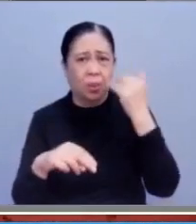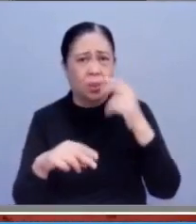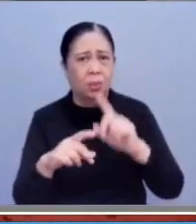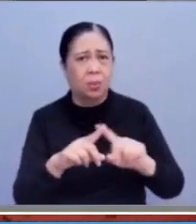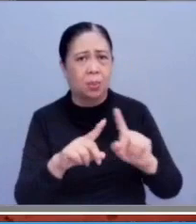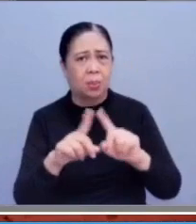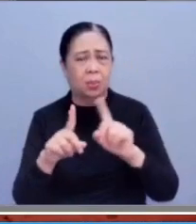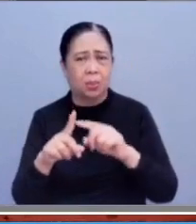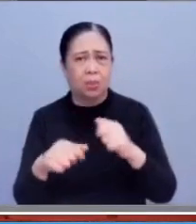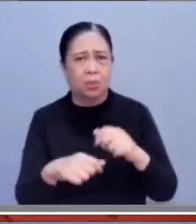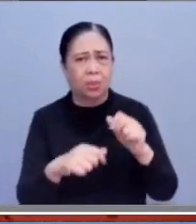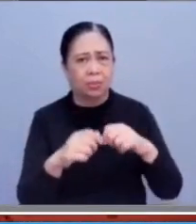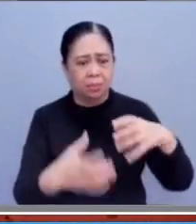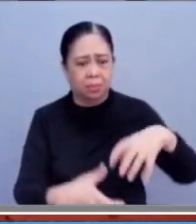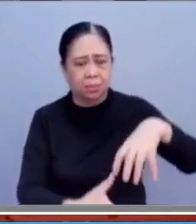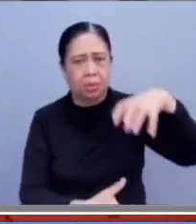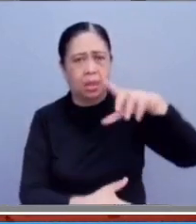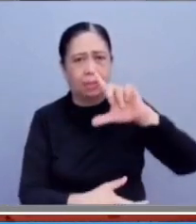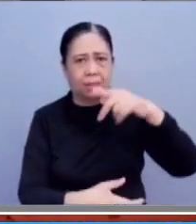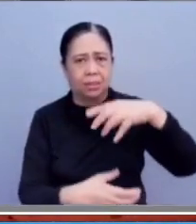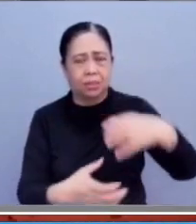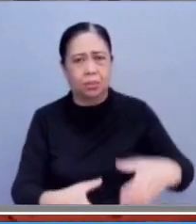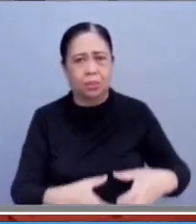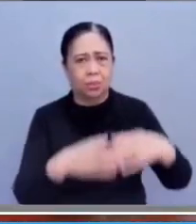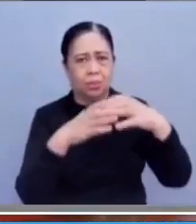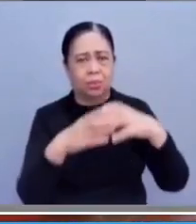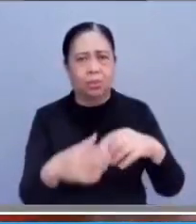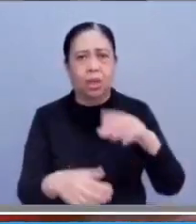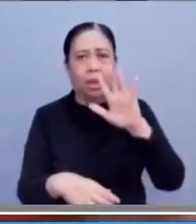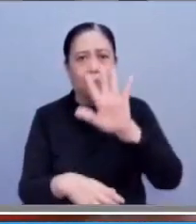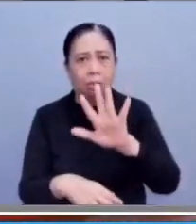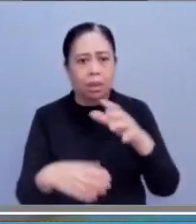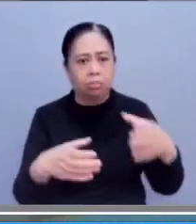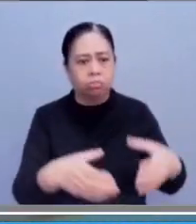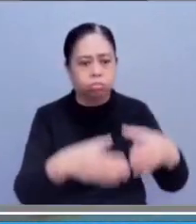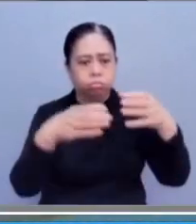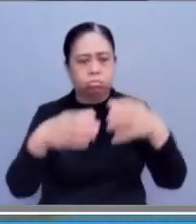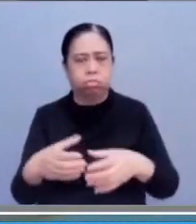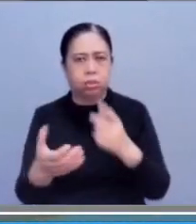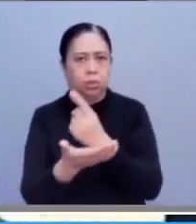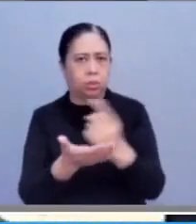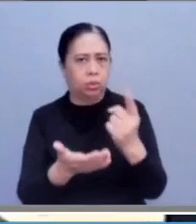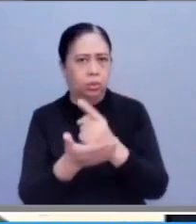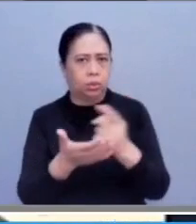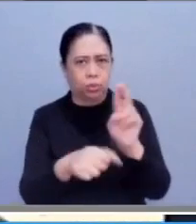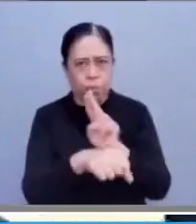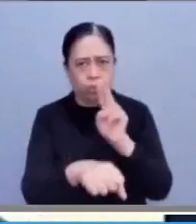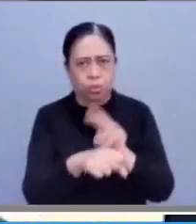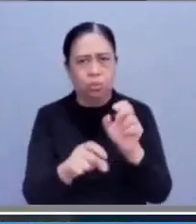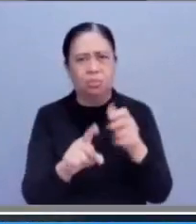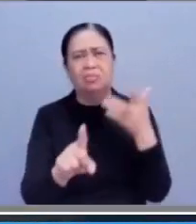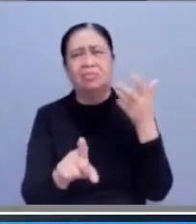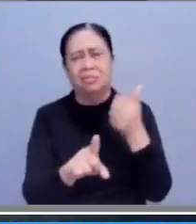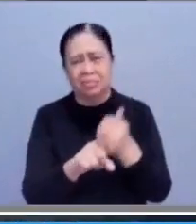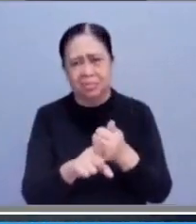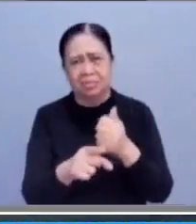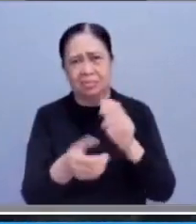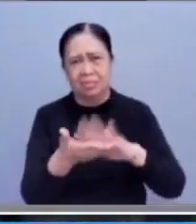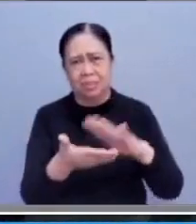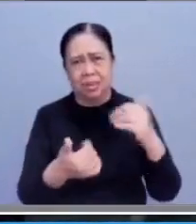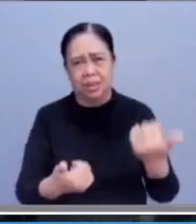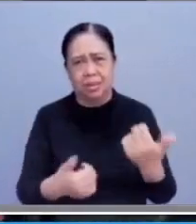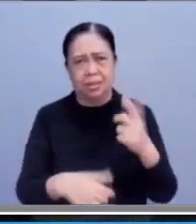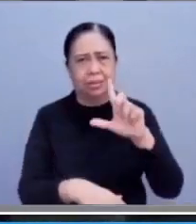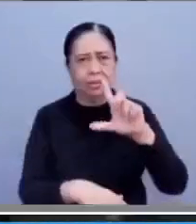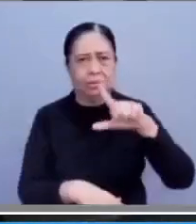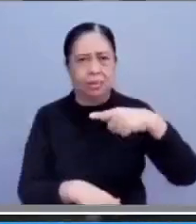kada tangke ng LPG nakakalimang tangke pa naman daw sila kada linggo kaya sa full sila ng taas presyo ngayong buwan sa LPG